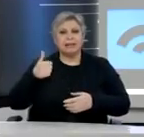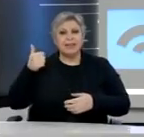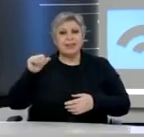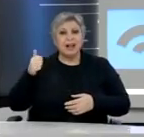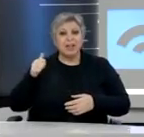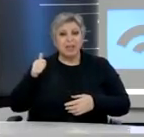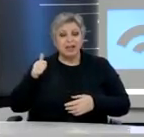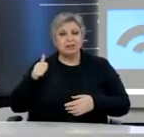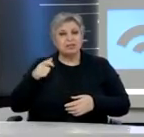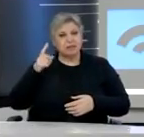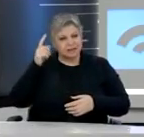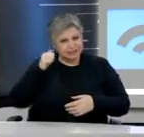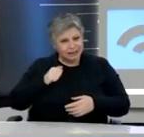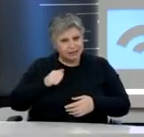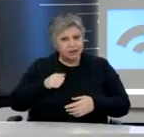έχασε,